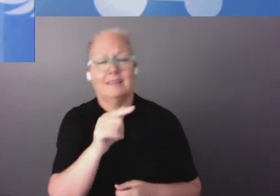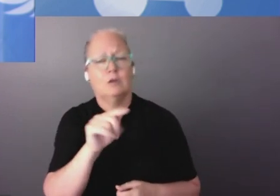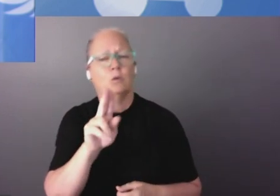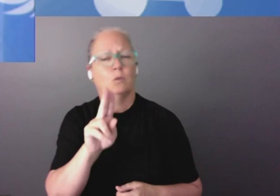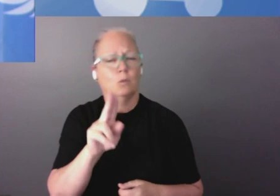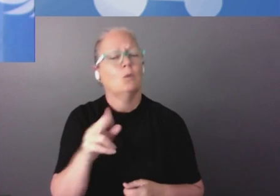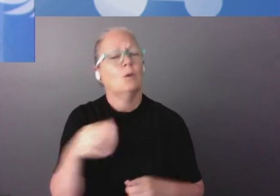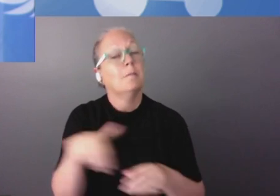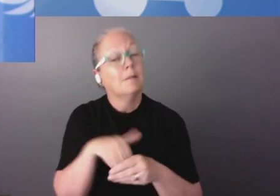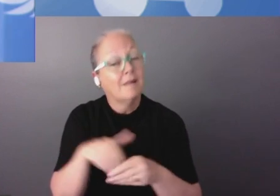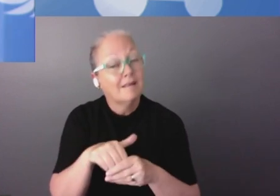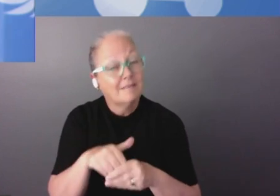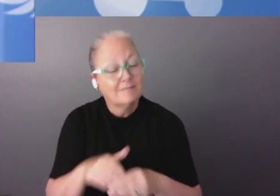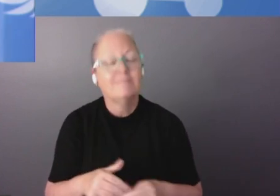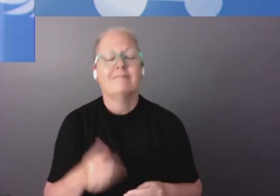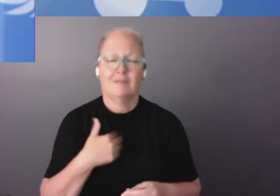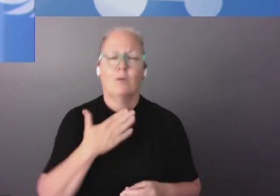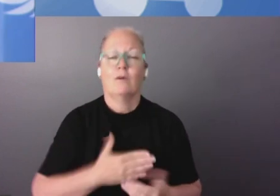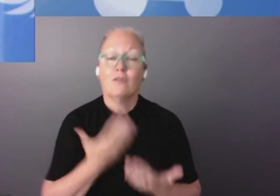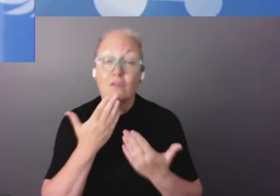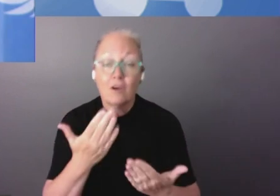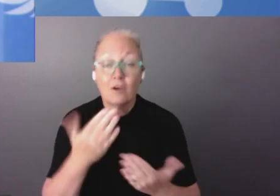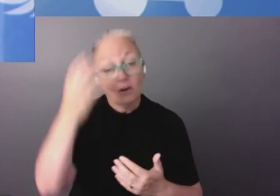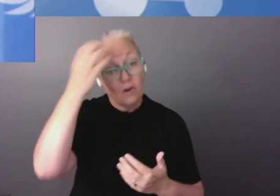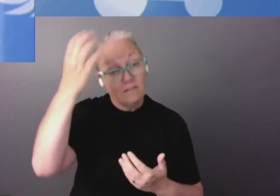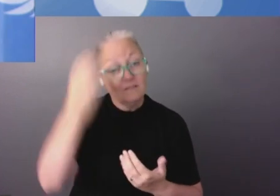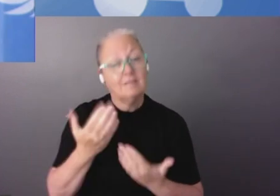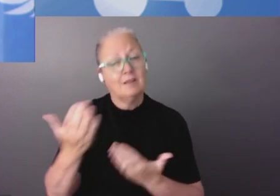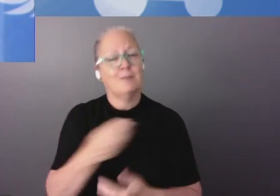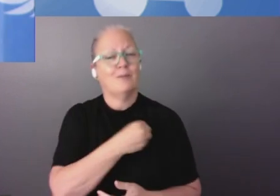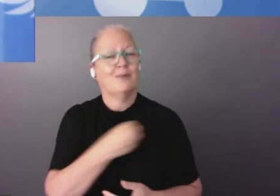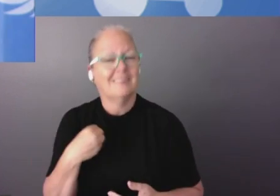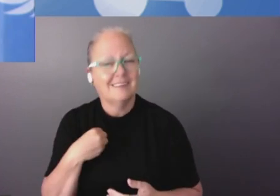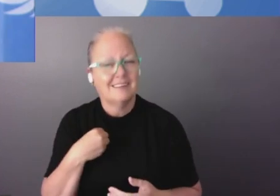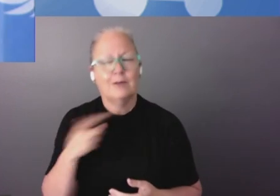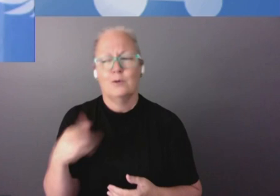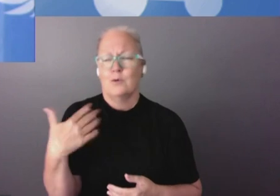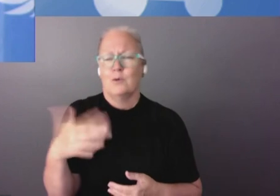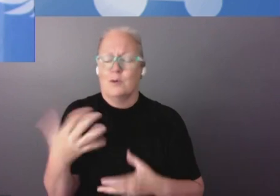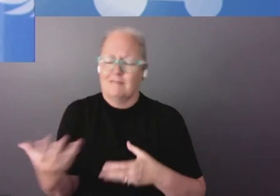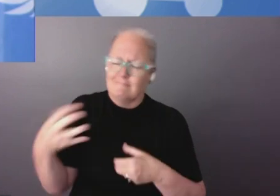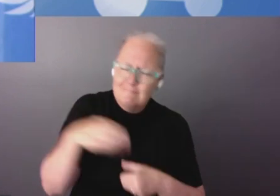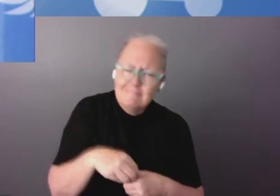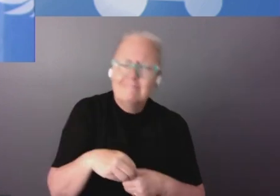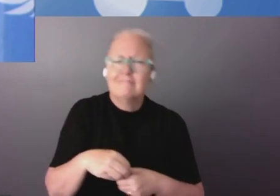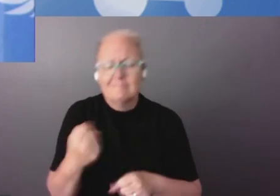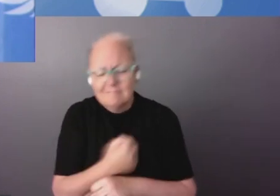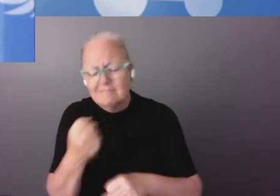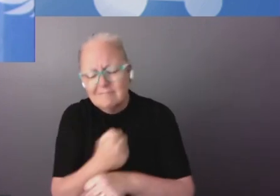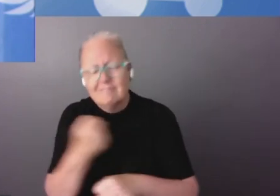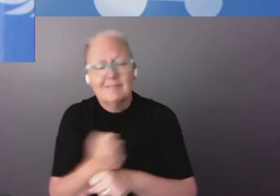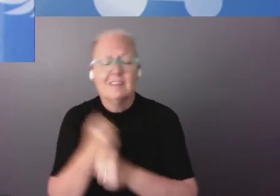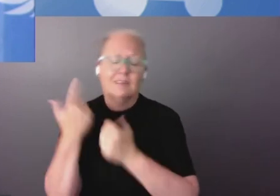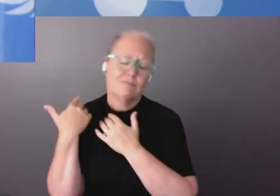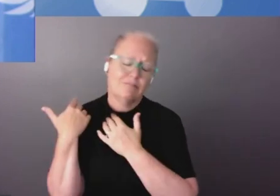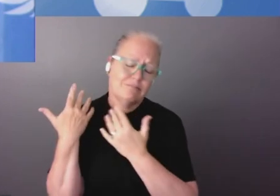Jest to również bardzo szczególne spotkanie dla Międzynarodowego Związku Telekomunikacyjnego z uwagi na